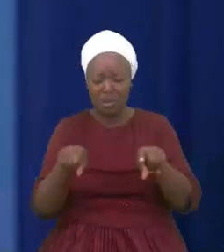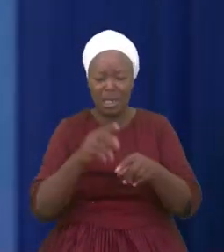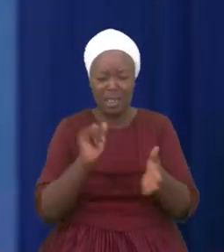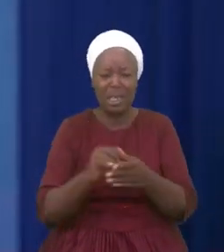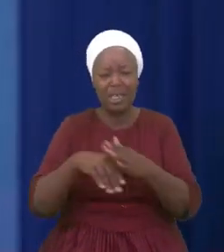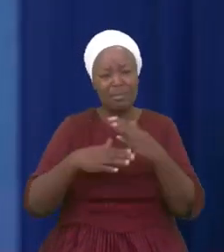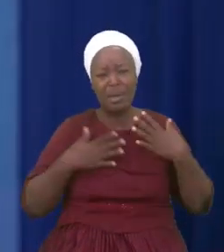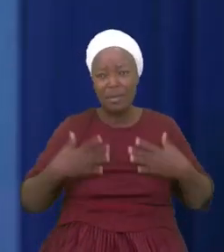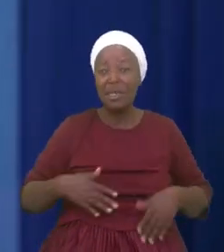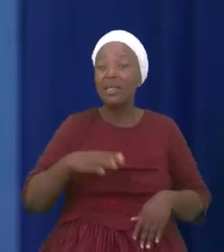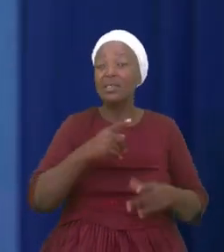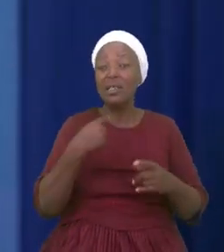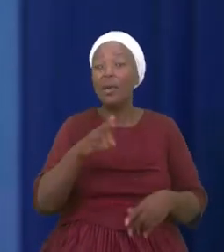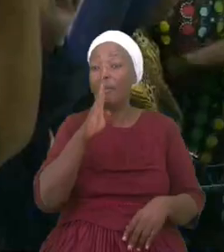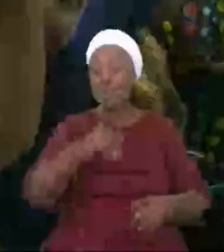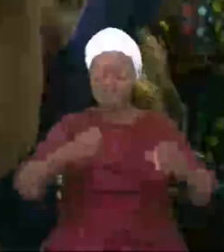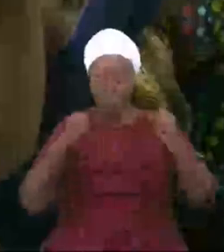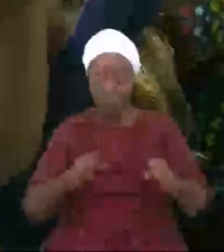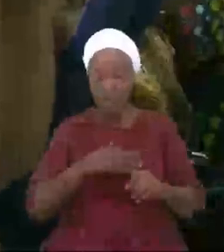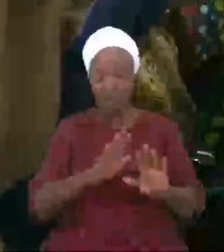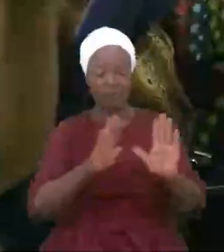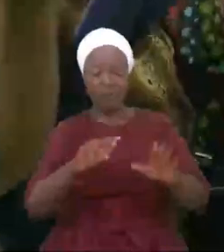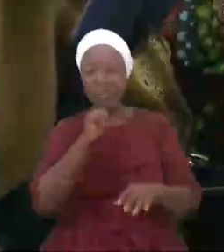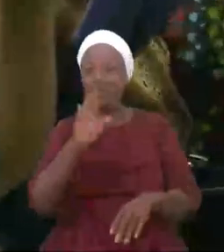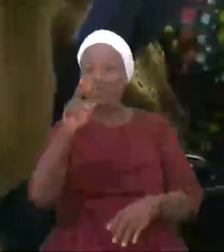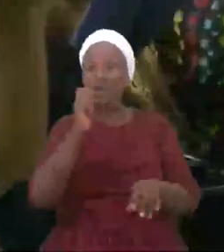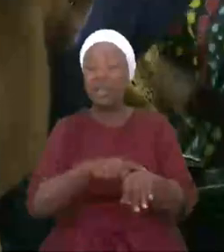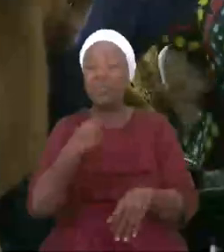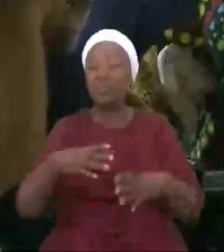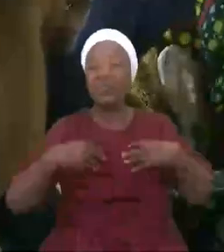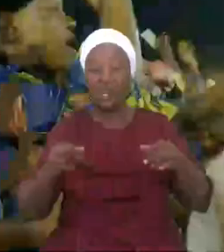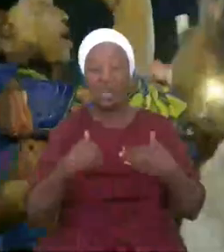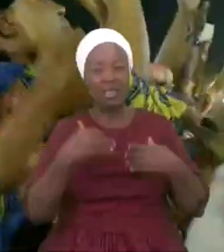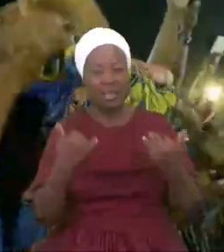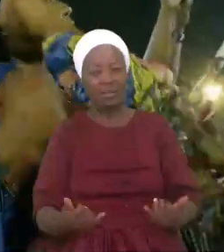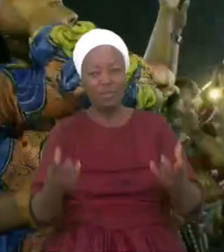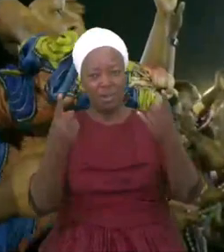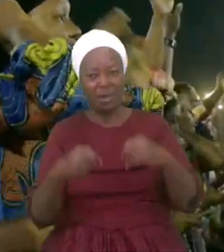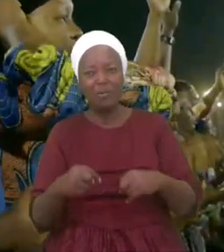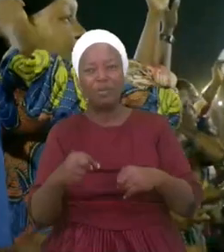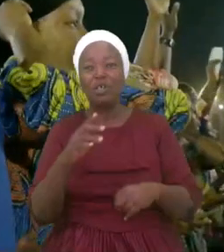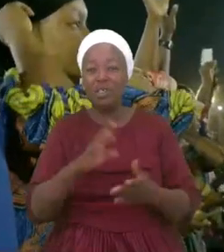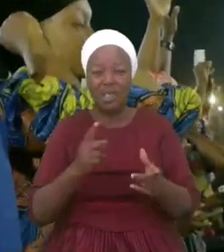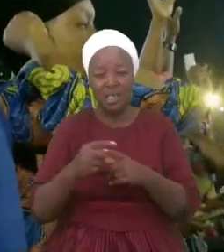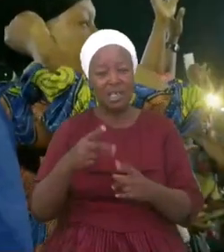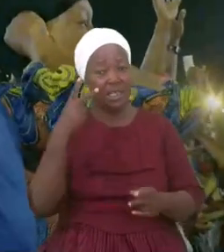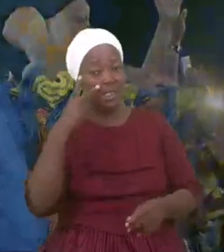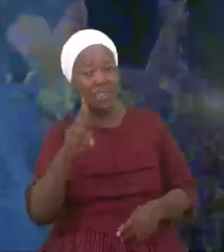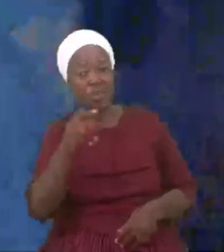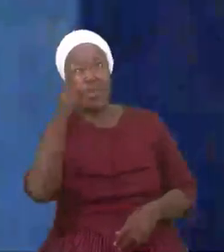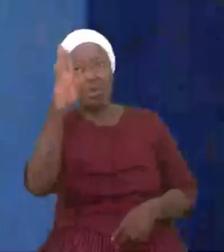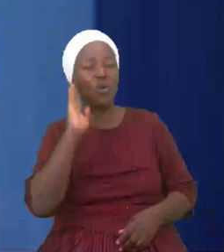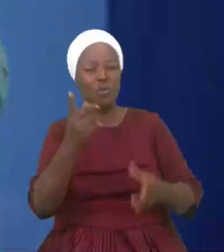fois sur retourner avec les douleurs mais dis que prenez courage et ne craignait point votre